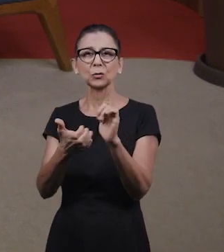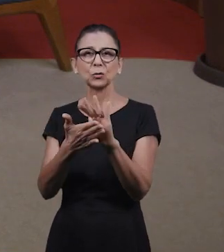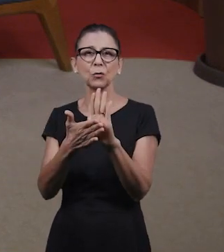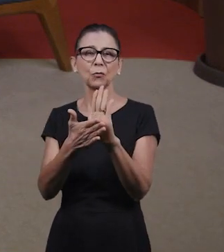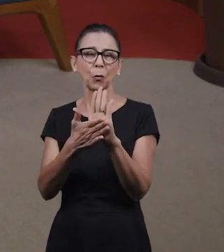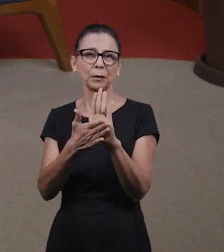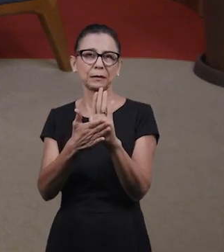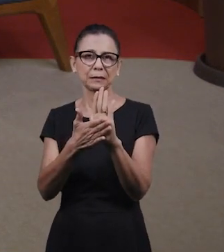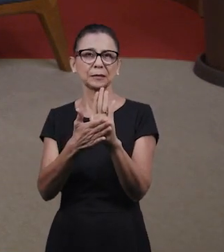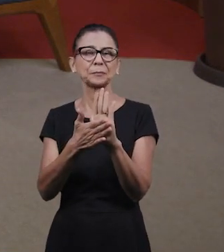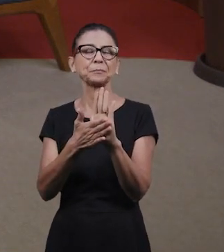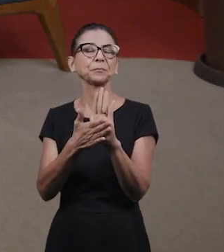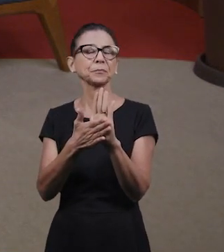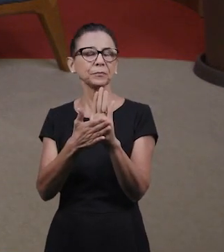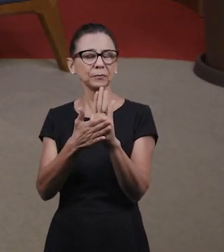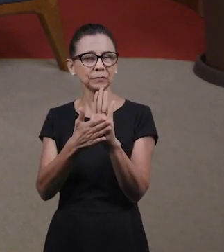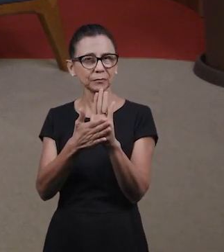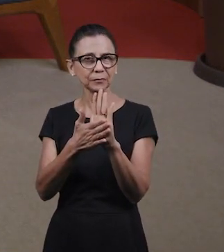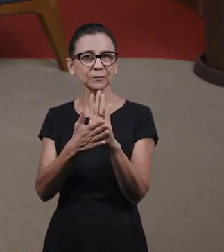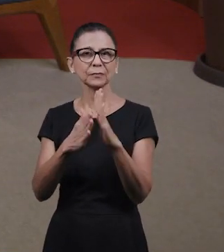quantité des hymnes de tous